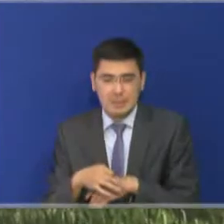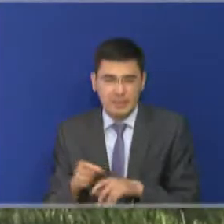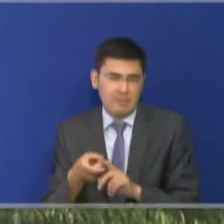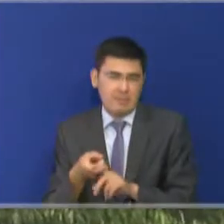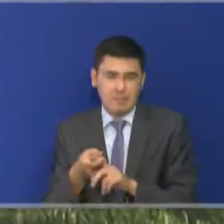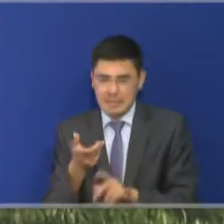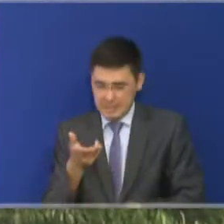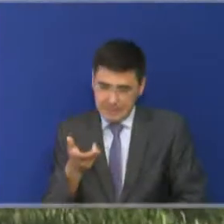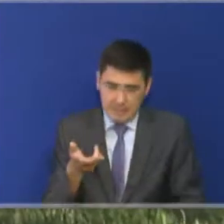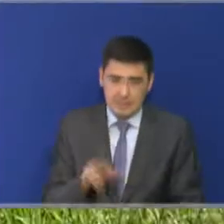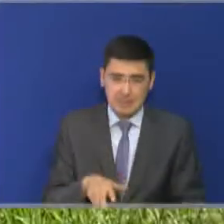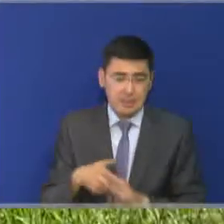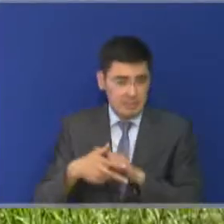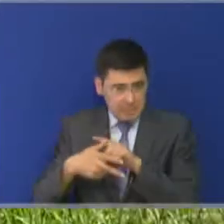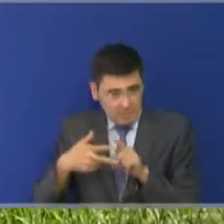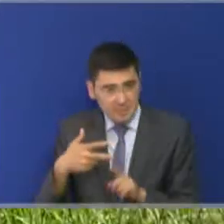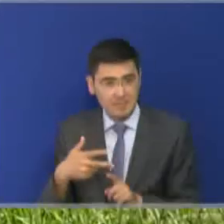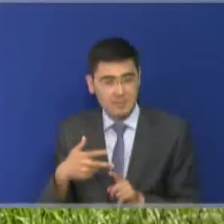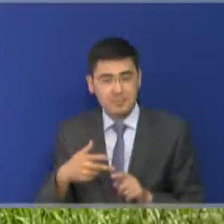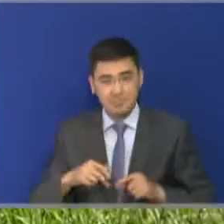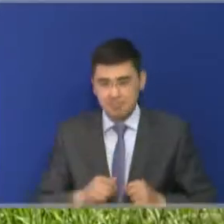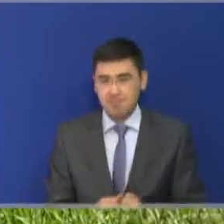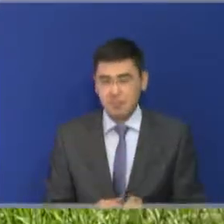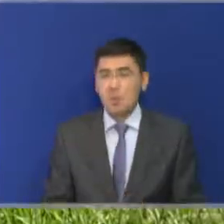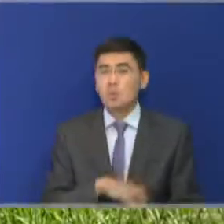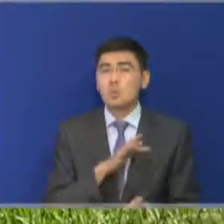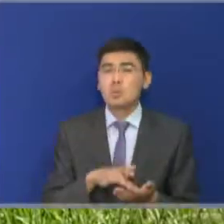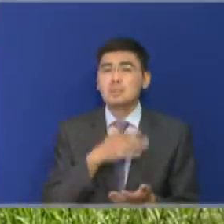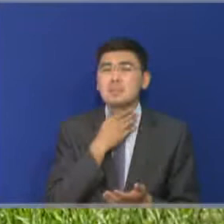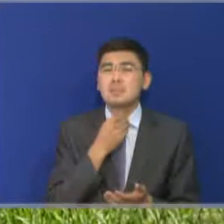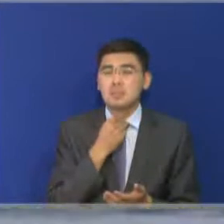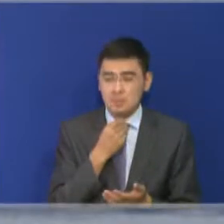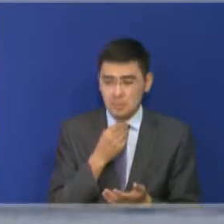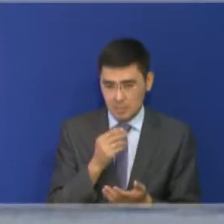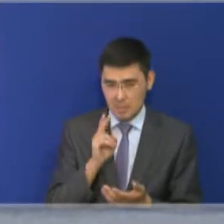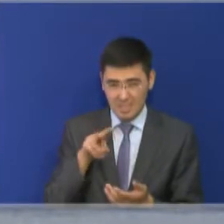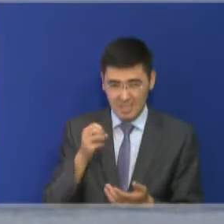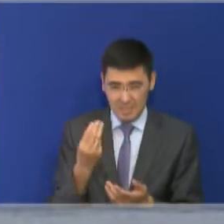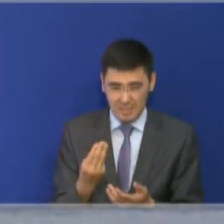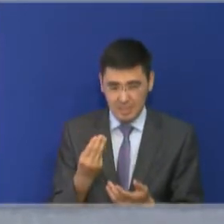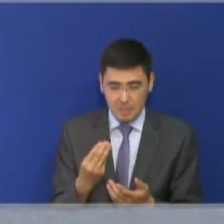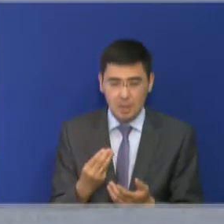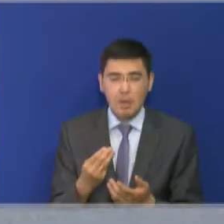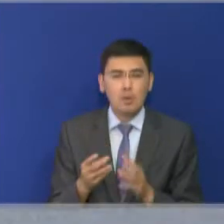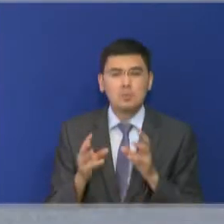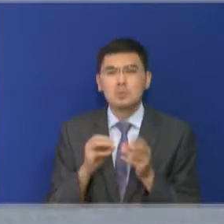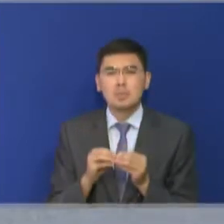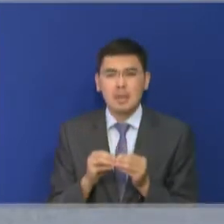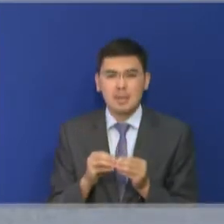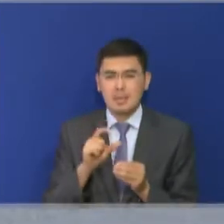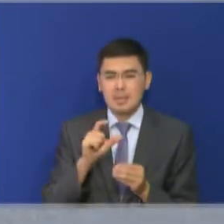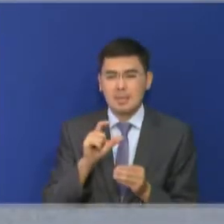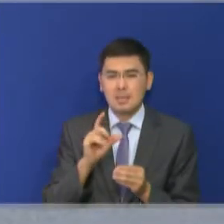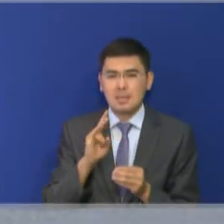инфекциясы бойынша эндемиялық аймақ саналады. Семей қаласы кене бөртпе сүзегі немесе ірікет сүйоз бойынша эндемиялық